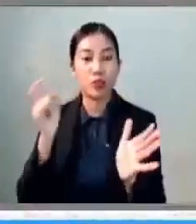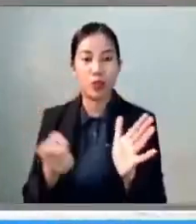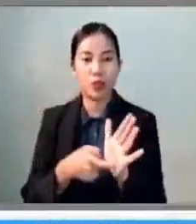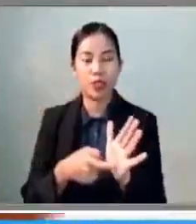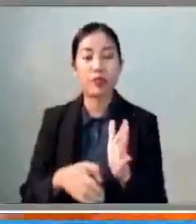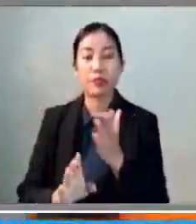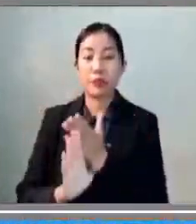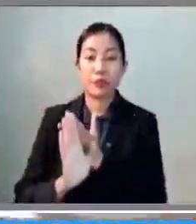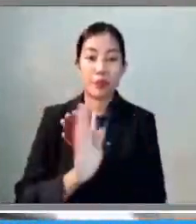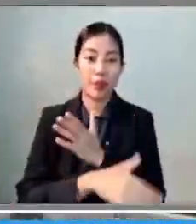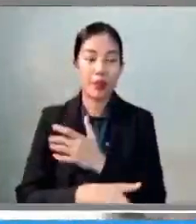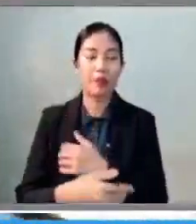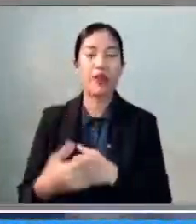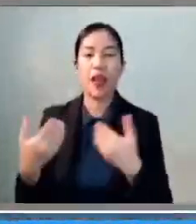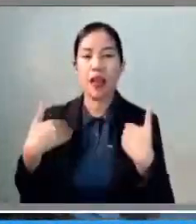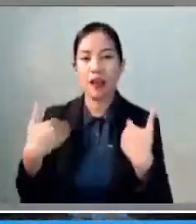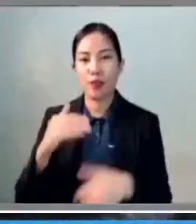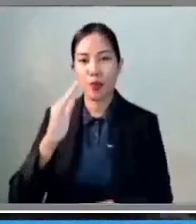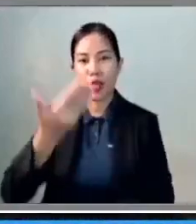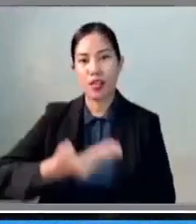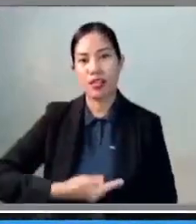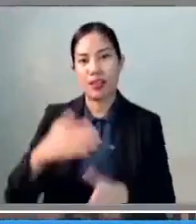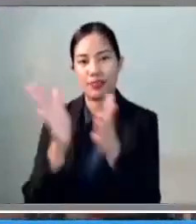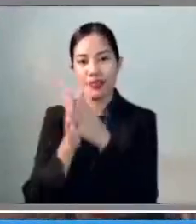isang hero's welcome ang sumalubong sa kanya.